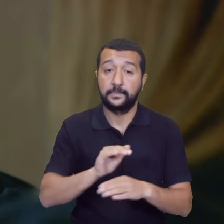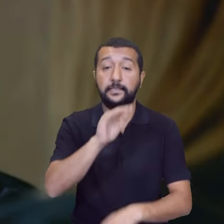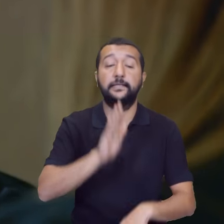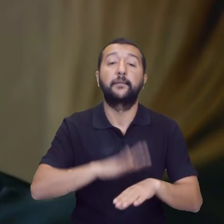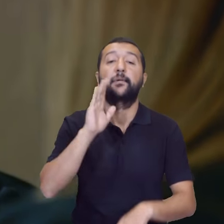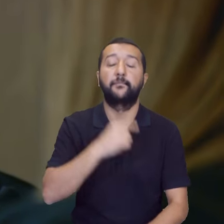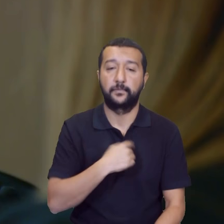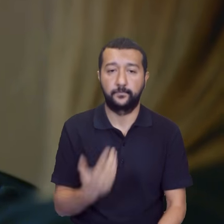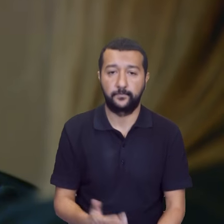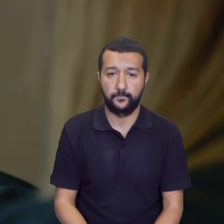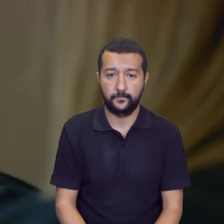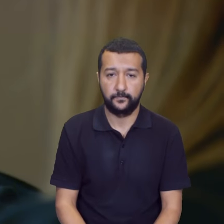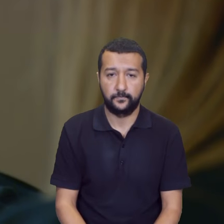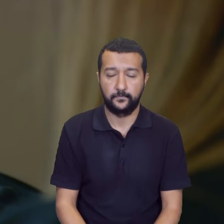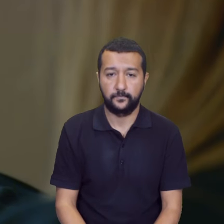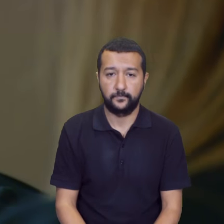Hıdır.